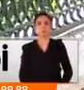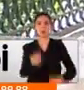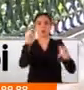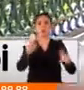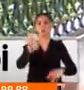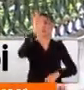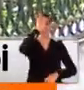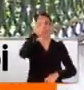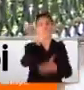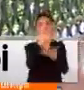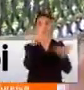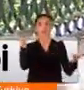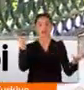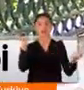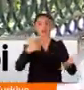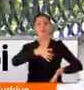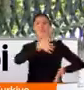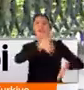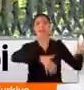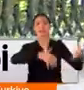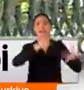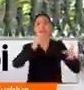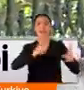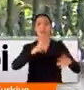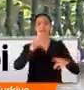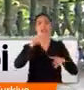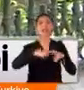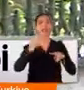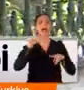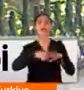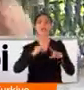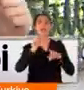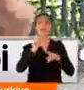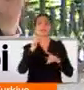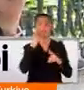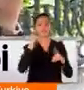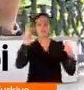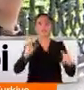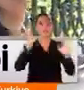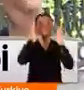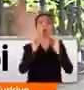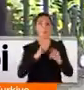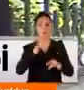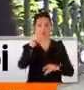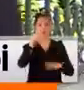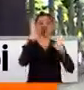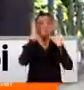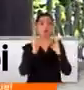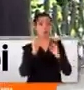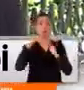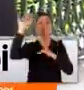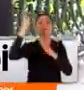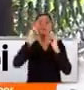Burası İstanbul'un en kalabalık, en işlek semtlerinden biri. Laleli ve Laleli'de Katip Sinan Camii var. Ve bu camiyi